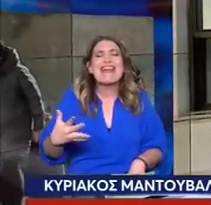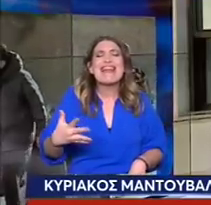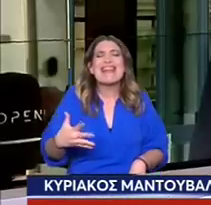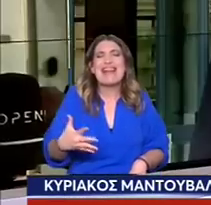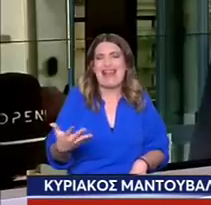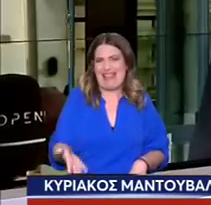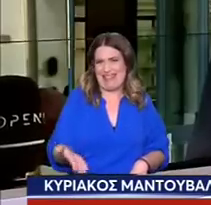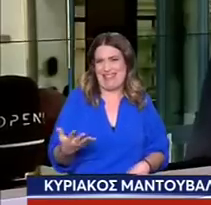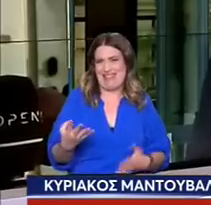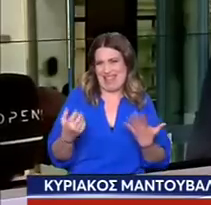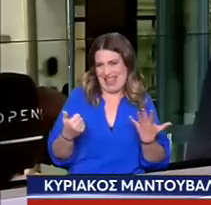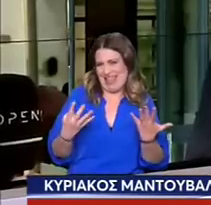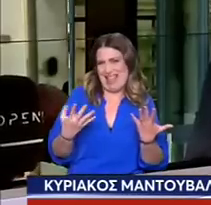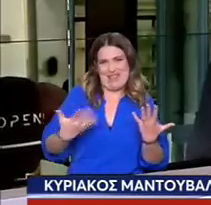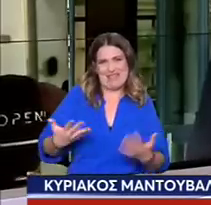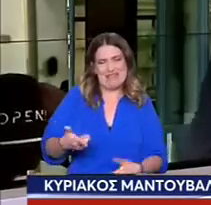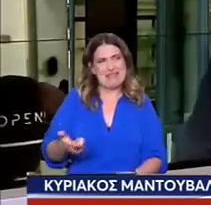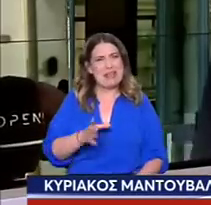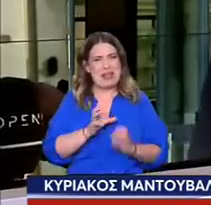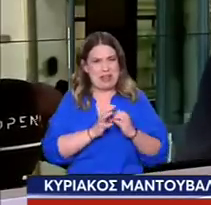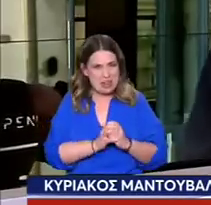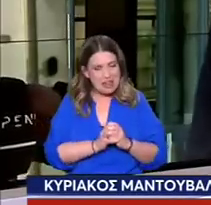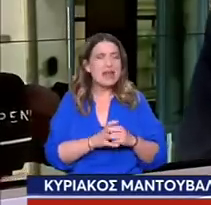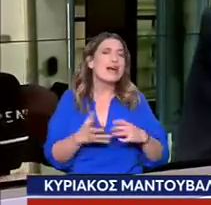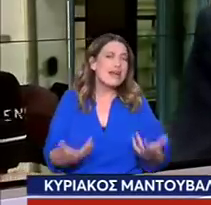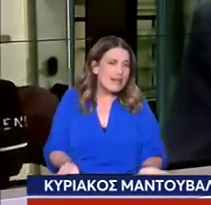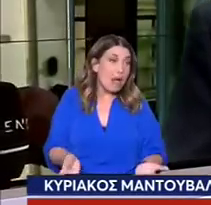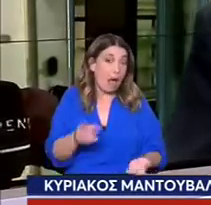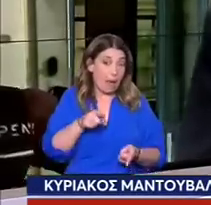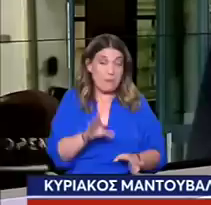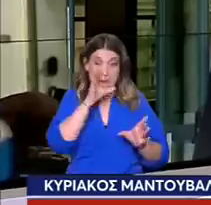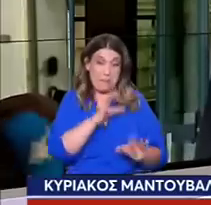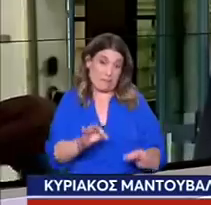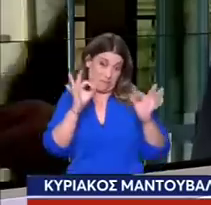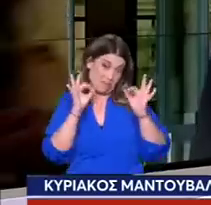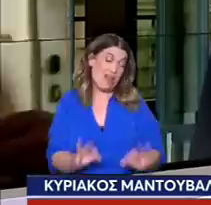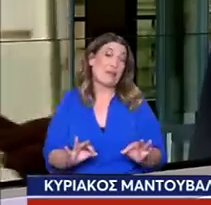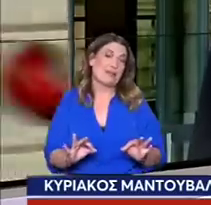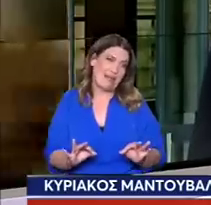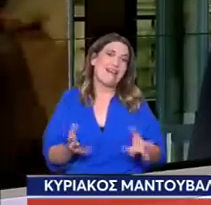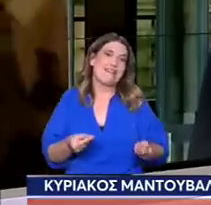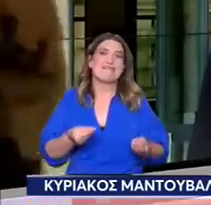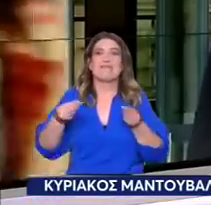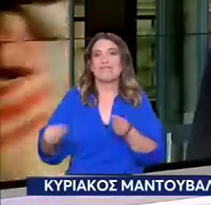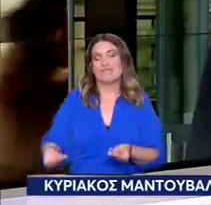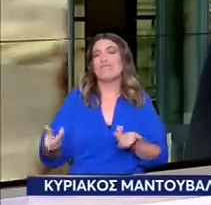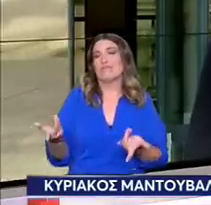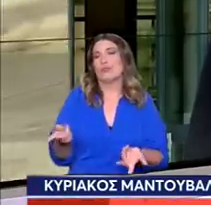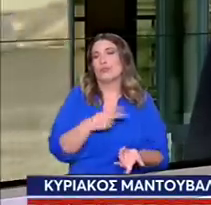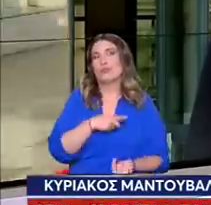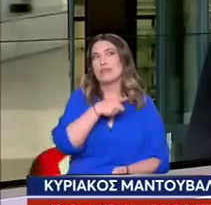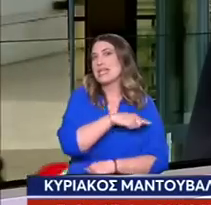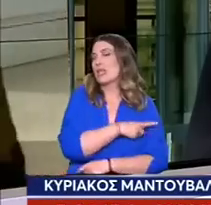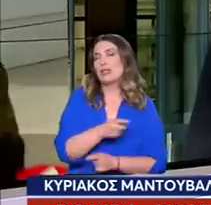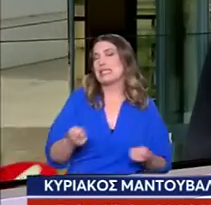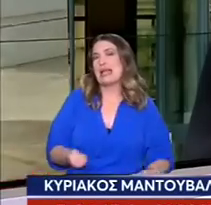χρόνια. Αν όντως ισχύει αυτό, επικαλέστηκε την έκθεση που βγαίνει ο κύριος Κούγιας, είναι ένα ζήτημα προς αξιολόγηση. Δεν είμαστε εμείς οι ειδικοί να το κάνουμε, αλλά είναι ένα